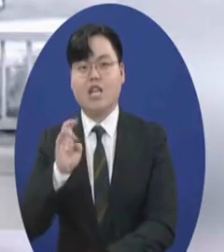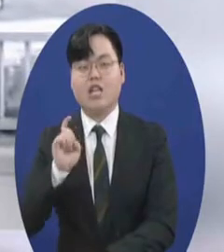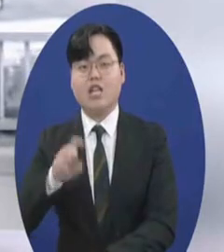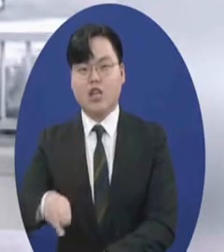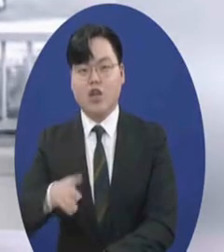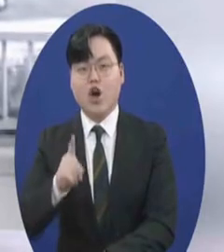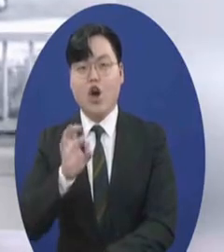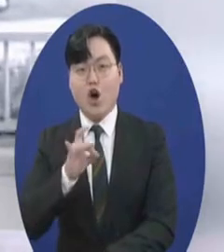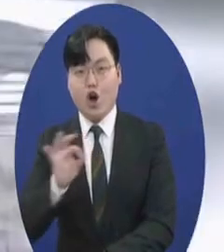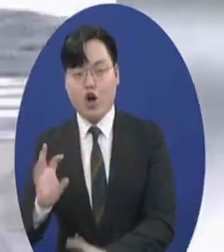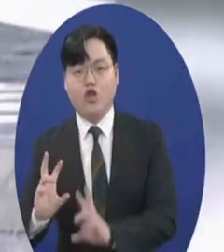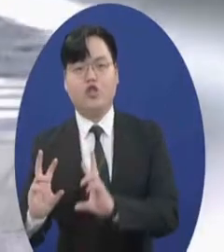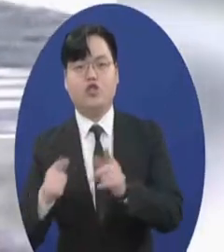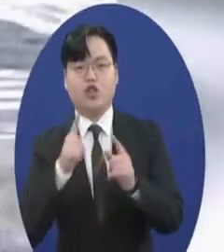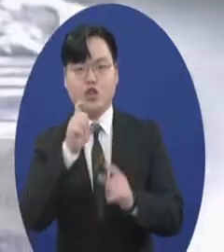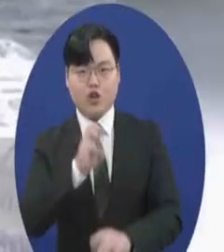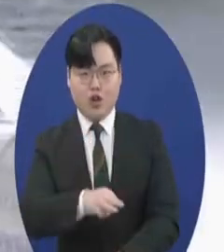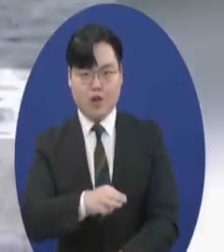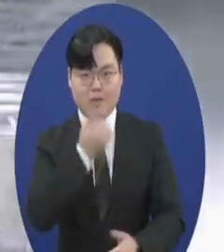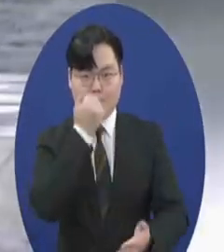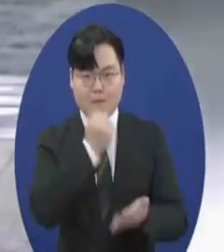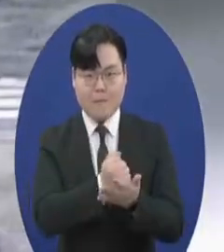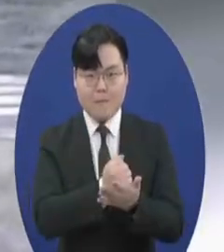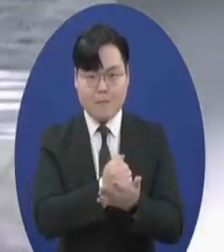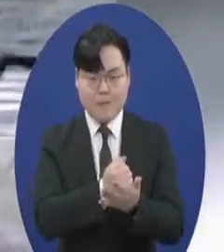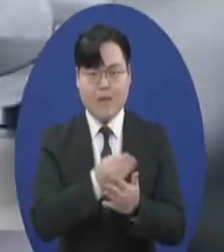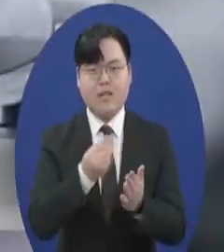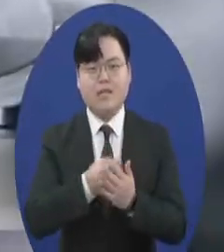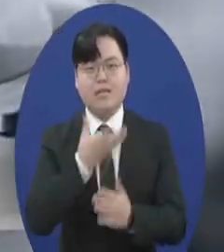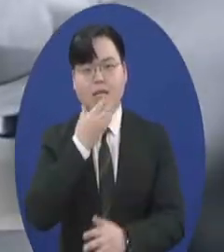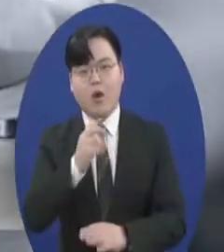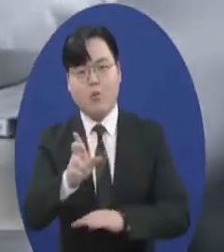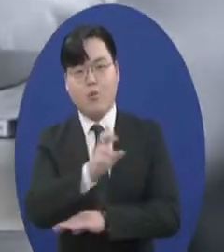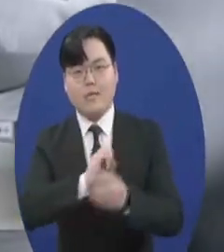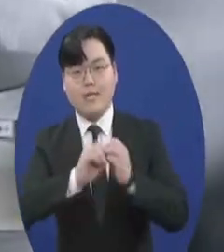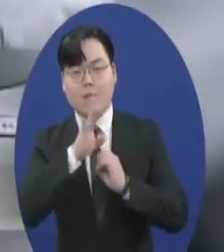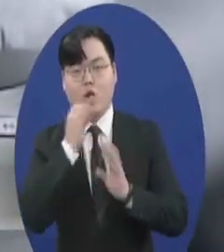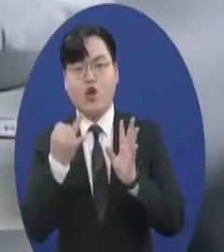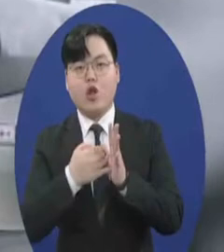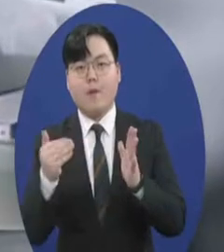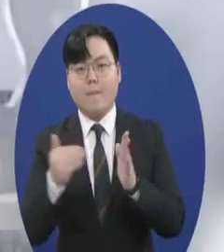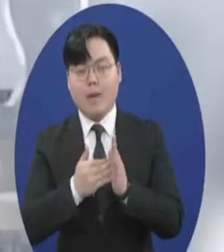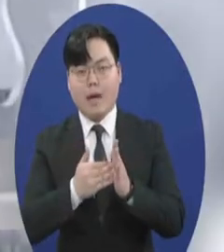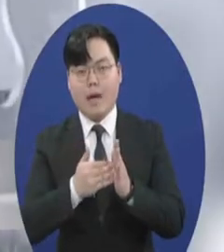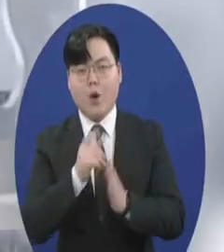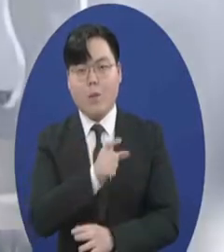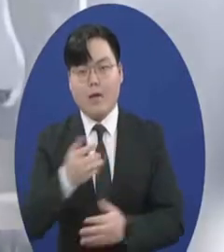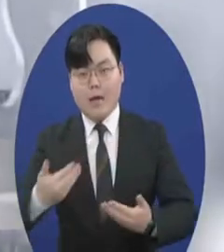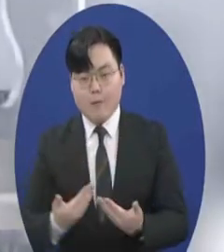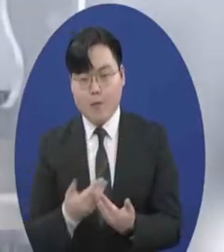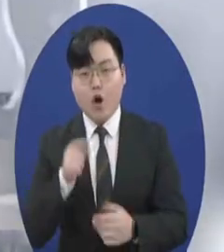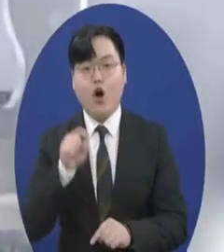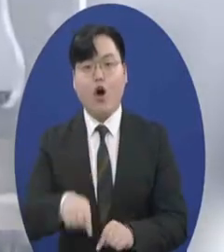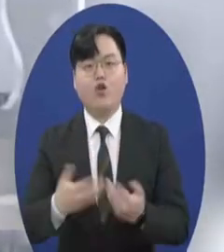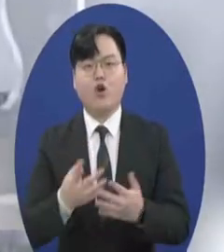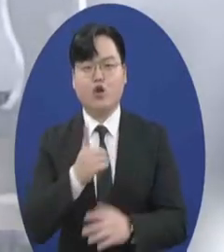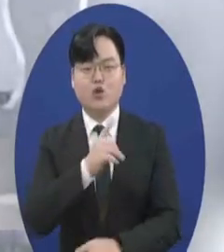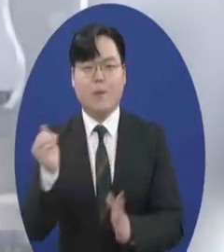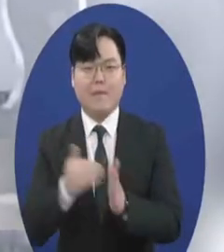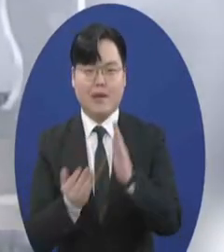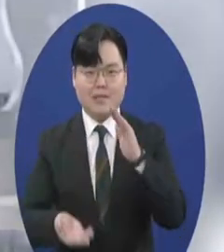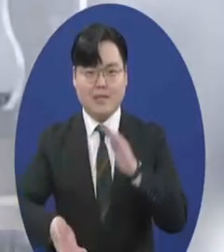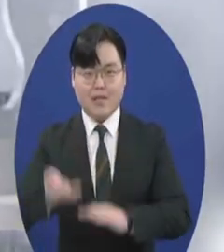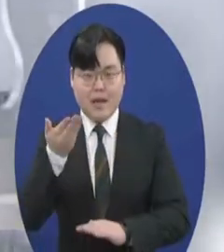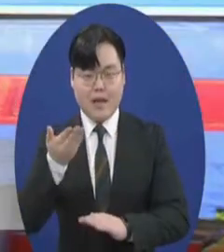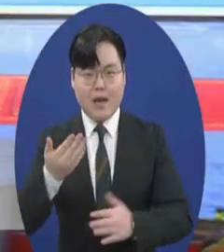шийдвэр гаргаж байлаа. Илгээлтийн эзэдийг томилдож сууршлын бүсийг бий болгоход 7,000 хүн амтай байсан бол өнөөдөр 100,000 холд авсан